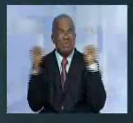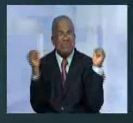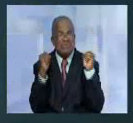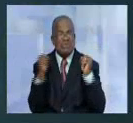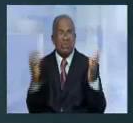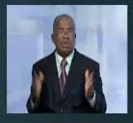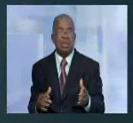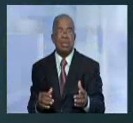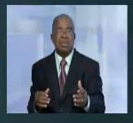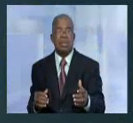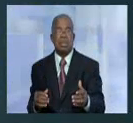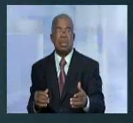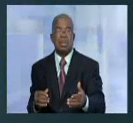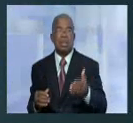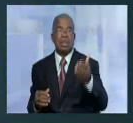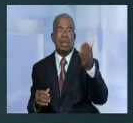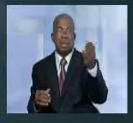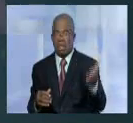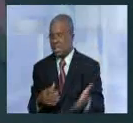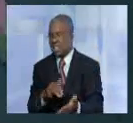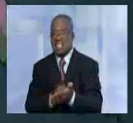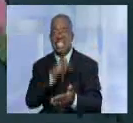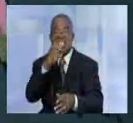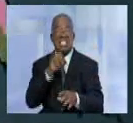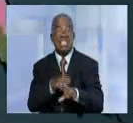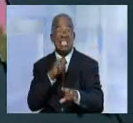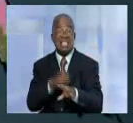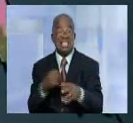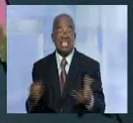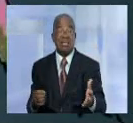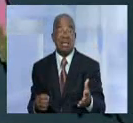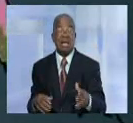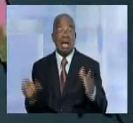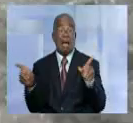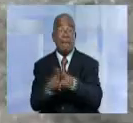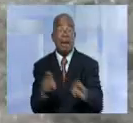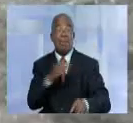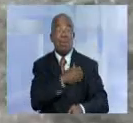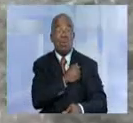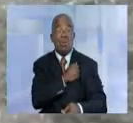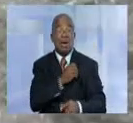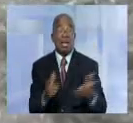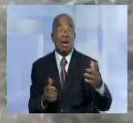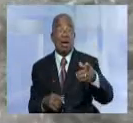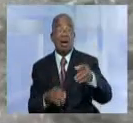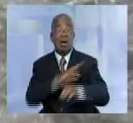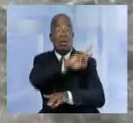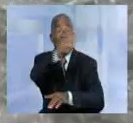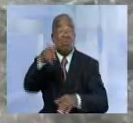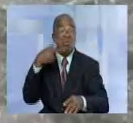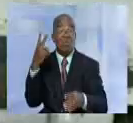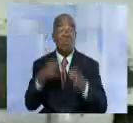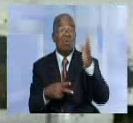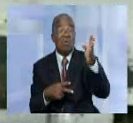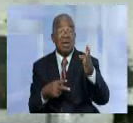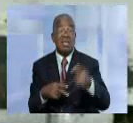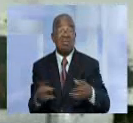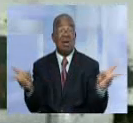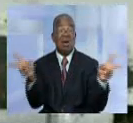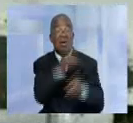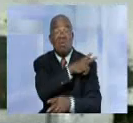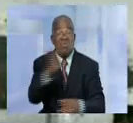Cette vague de froid descend du cercle arctique. Elle frappe le nord, le centre et l'est du pays. Le Canada n'est pas épargné, mais c'est